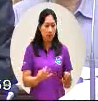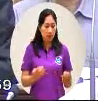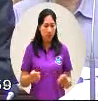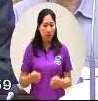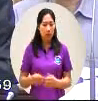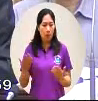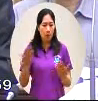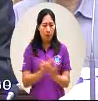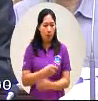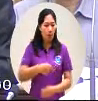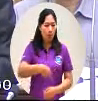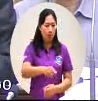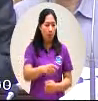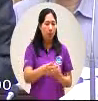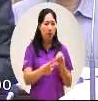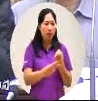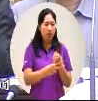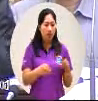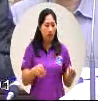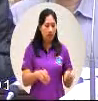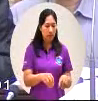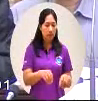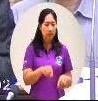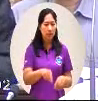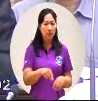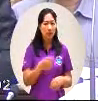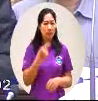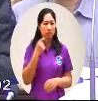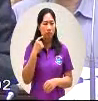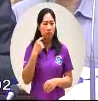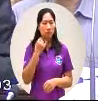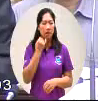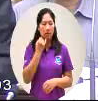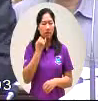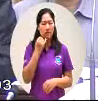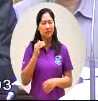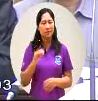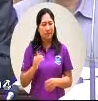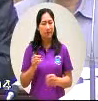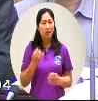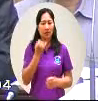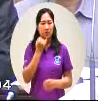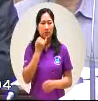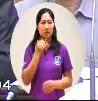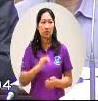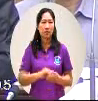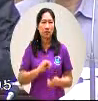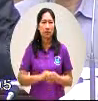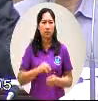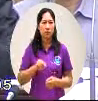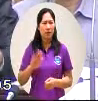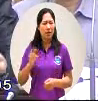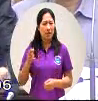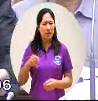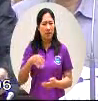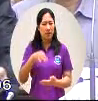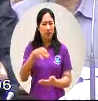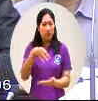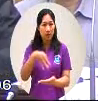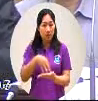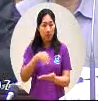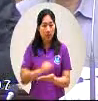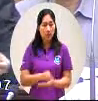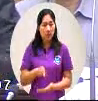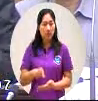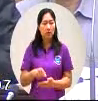个是可以考虑如果说不是个案的一个登记案件，比如说我们这个原住民要申请原